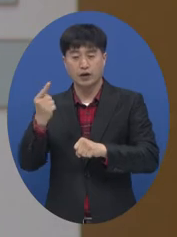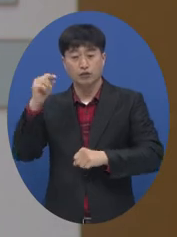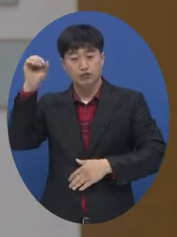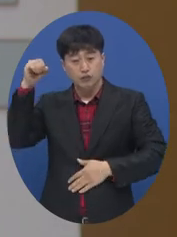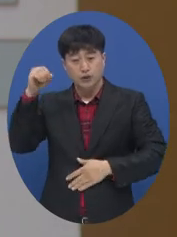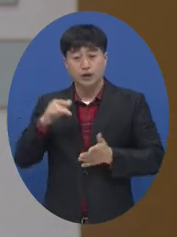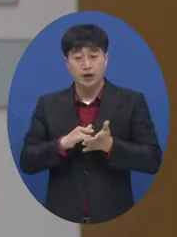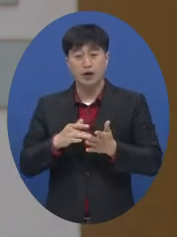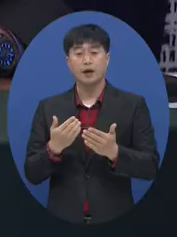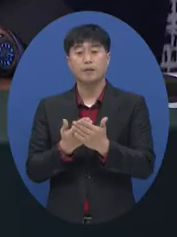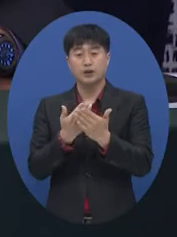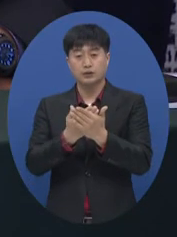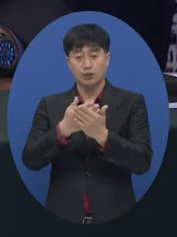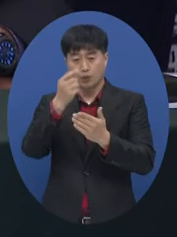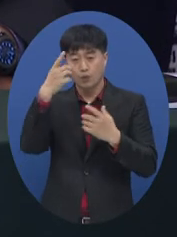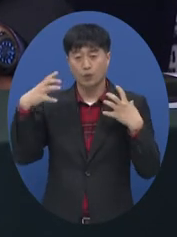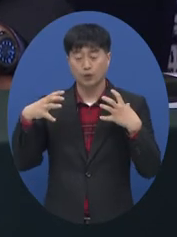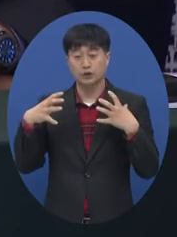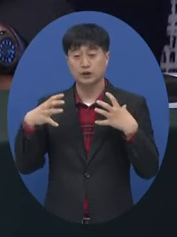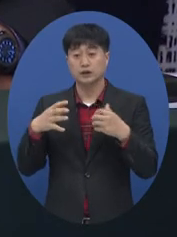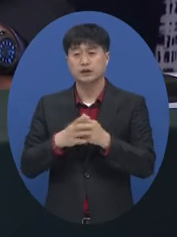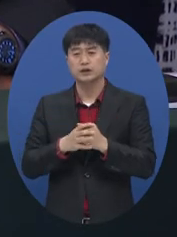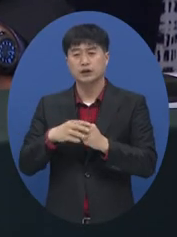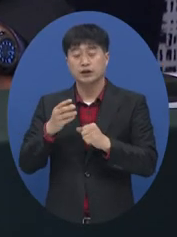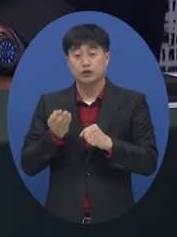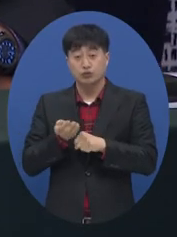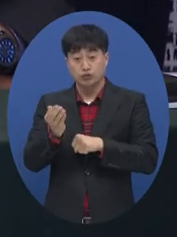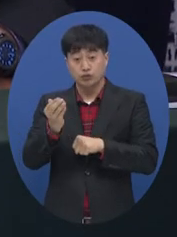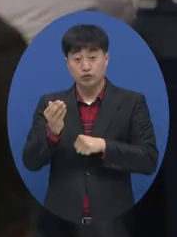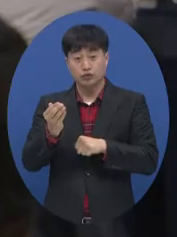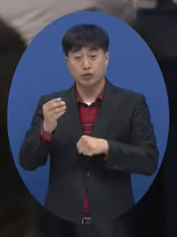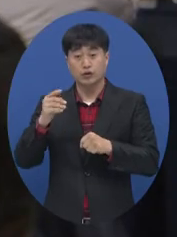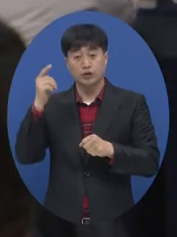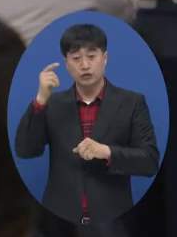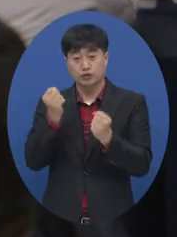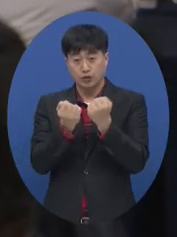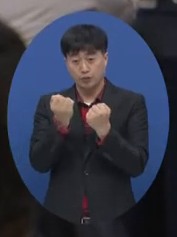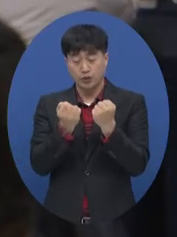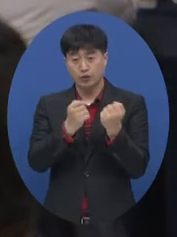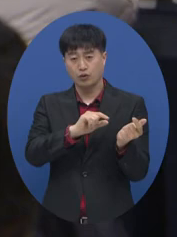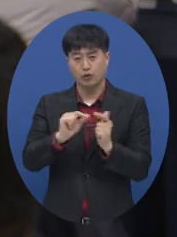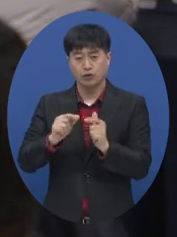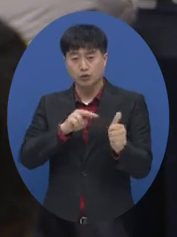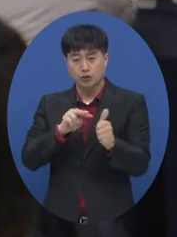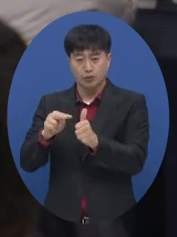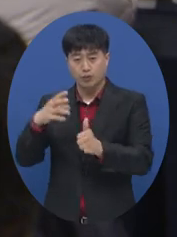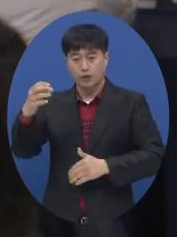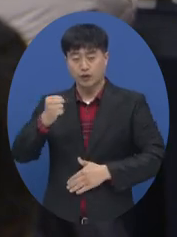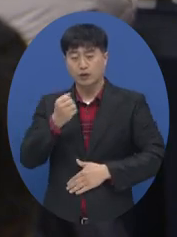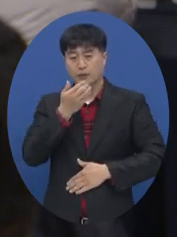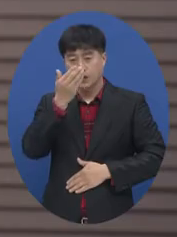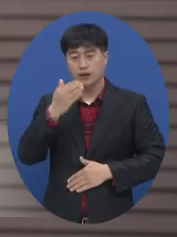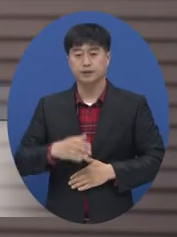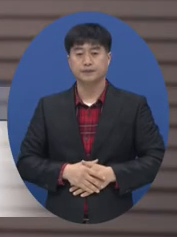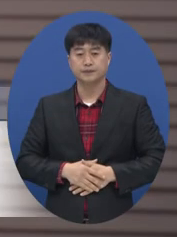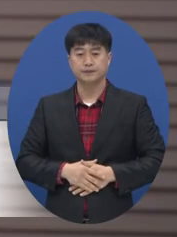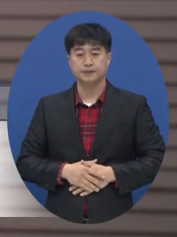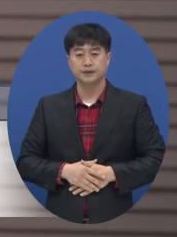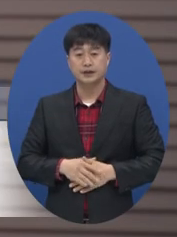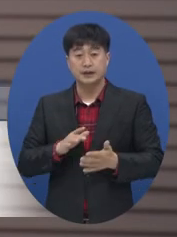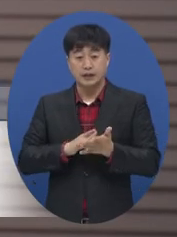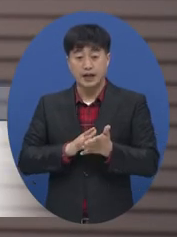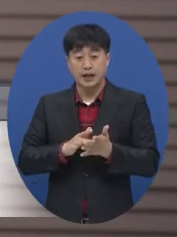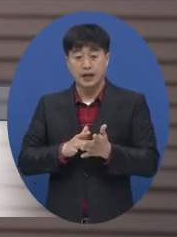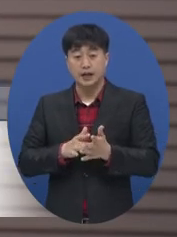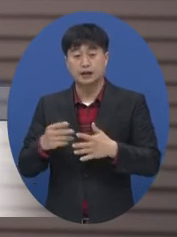우즈베키스탄 제약발전청이 자국 진출 전략에 대한 설명회를 가지는 등 다양한 정보를 얻을 수 있는 장이 됐습니다. 제약